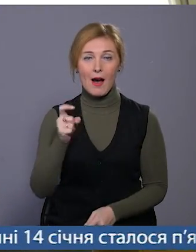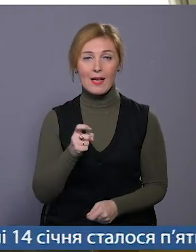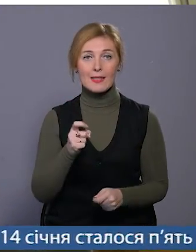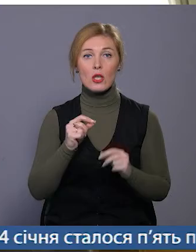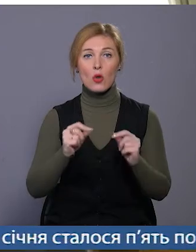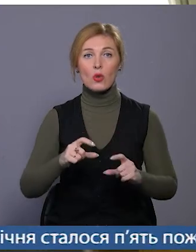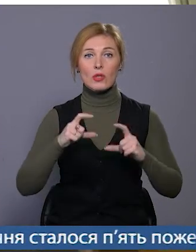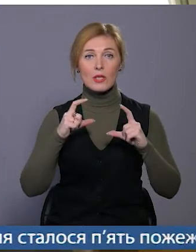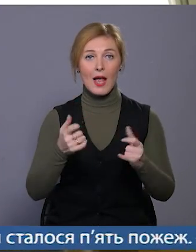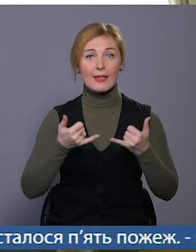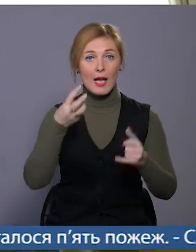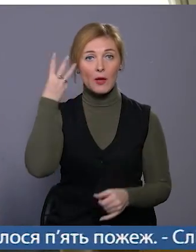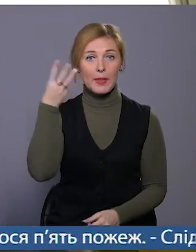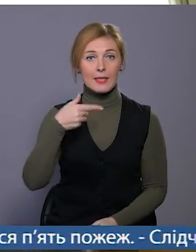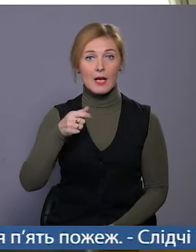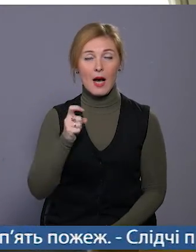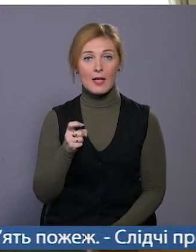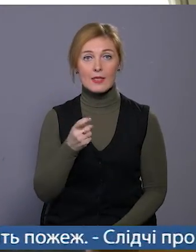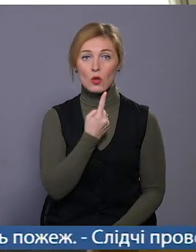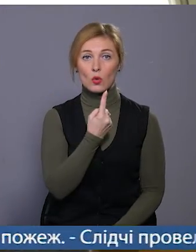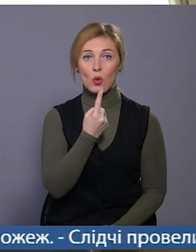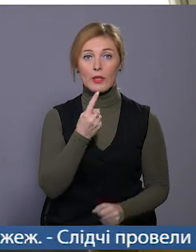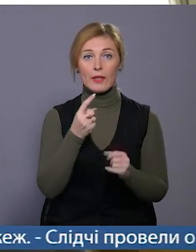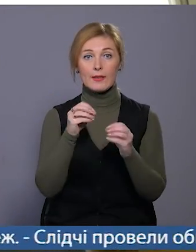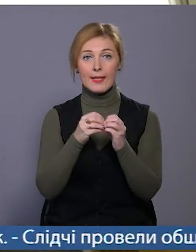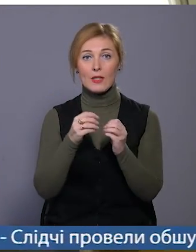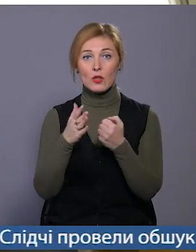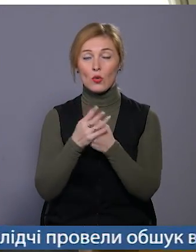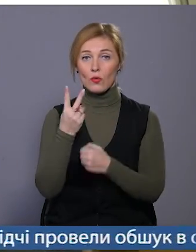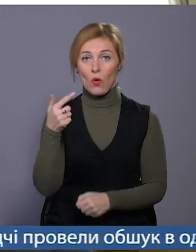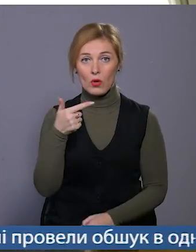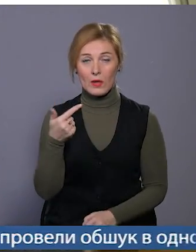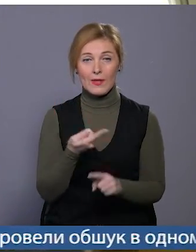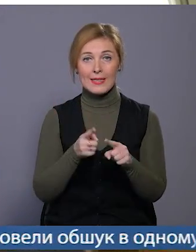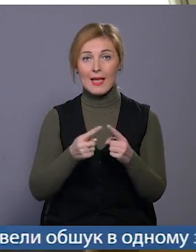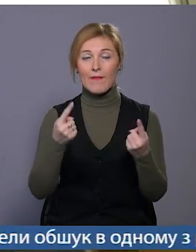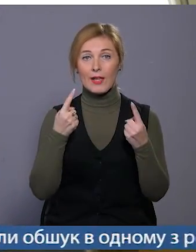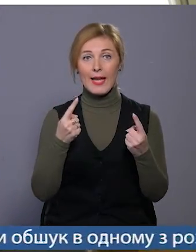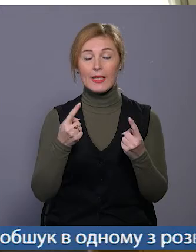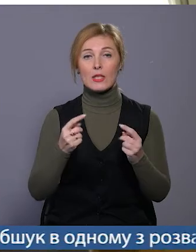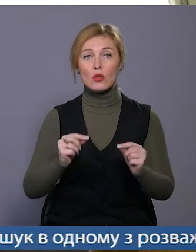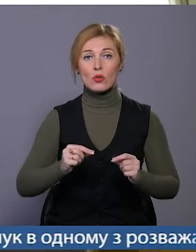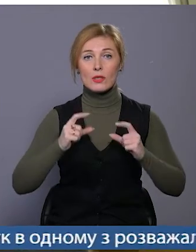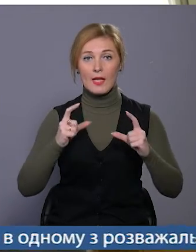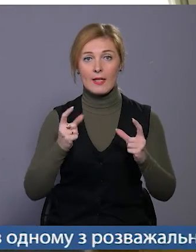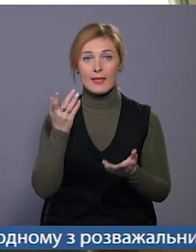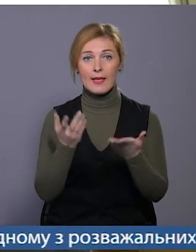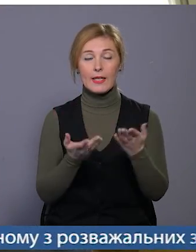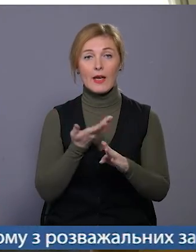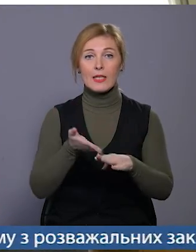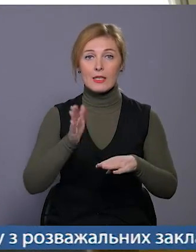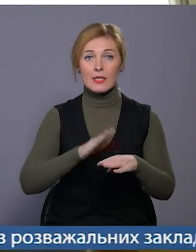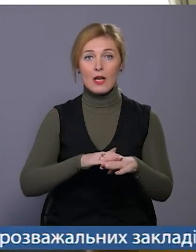зросла, наприклад, для Хмельницькгазбуту з гривні 10 до майже 2 гривень. Це теж величезне одномоментне зростання, яке ляже тягарем